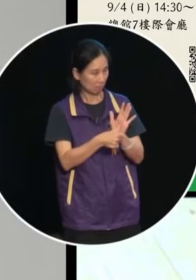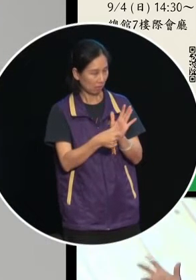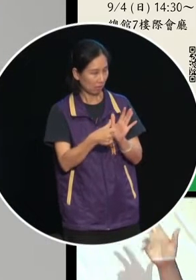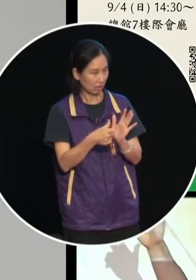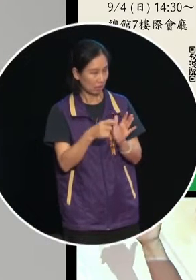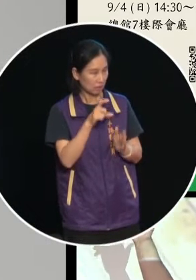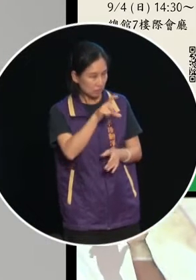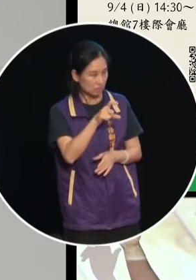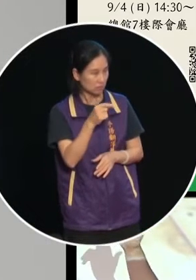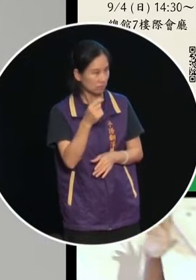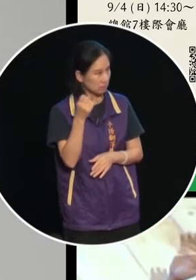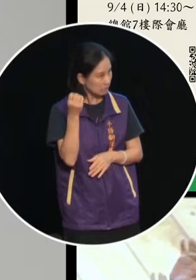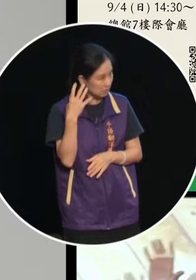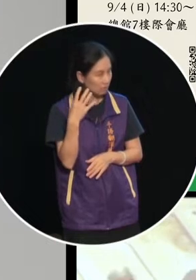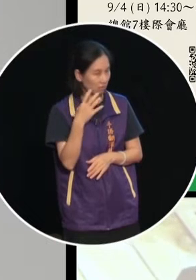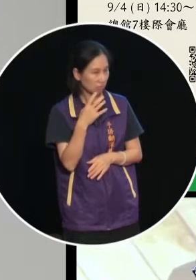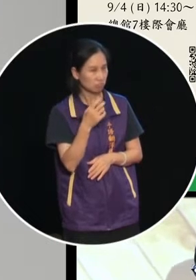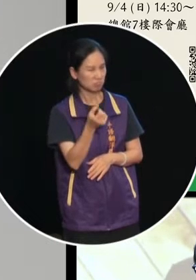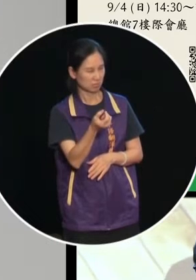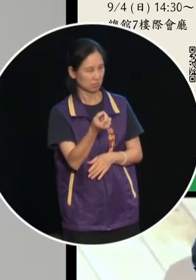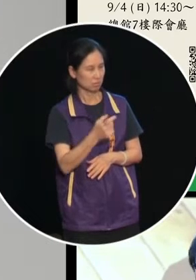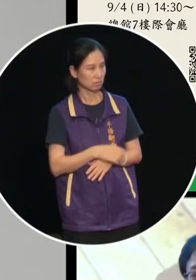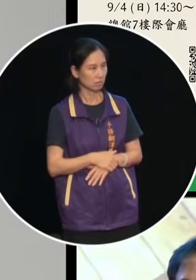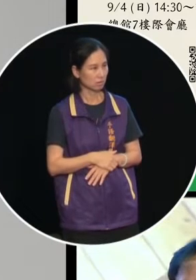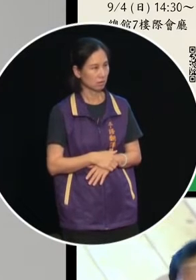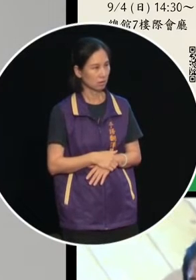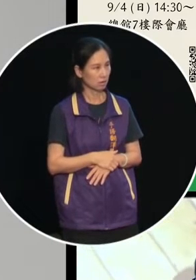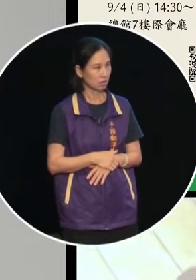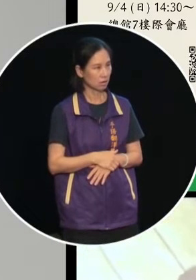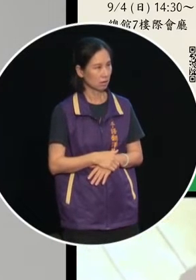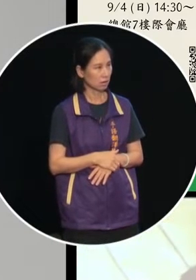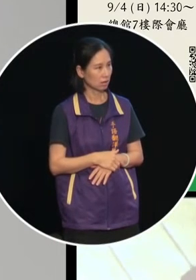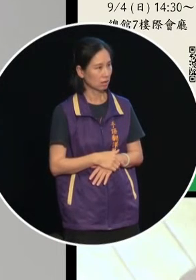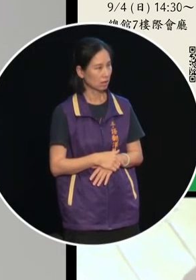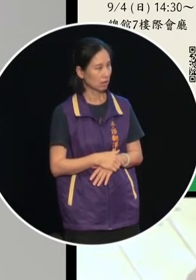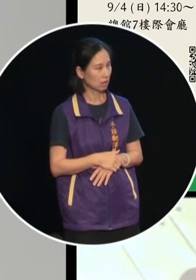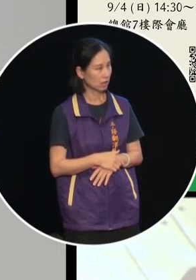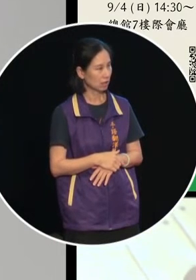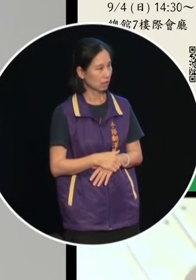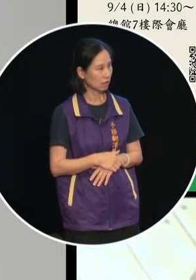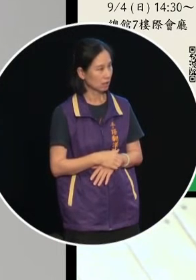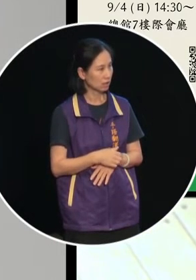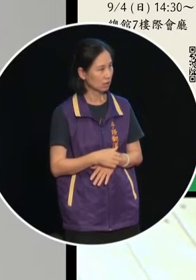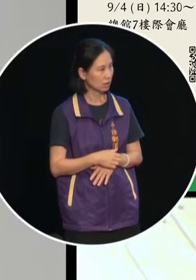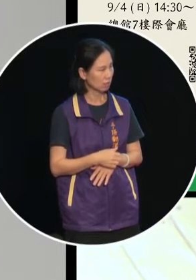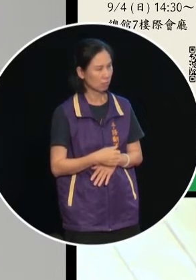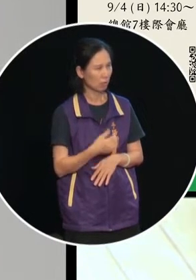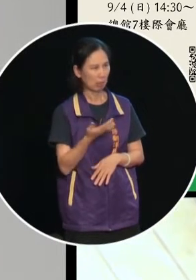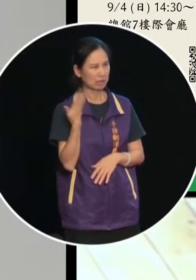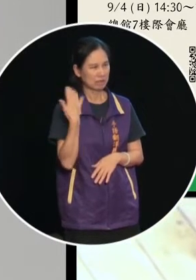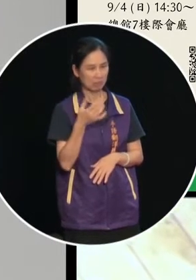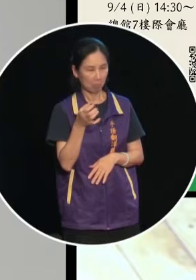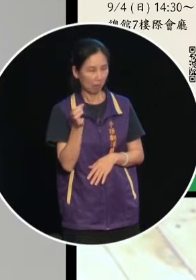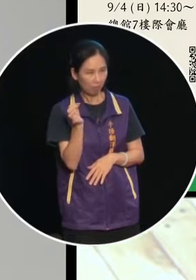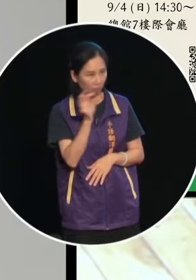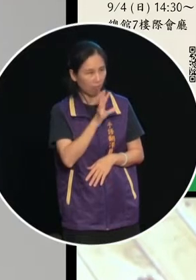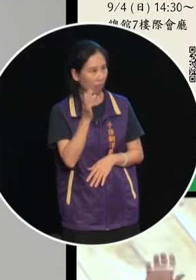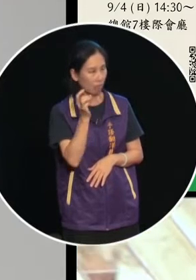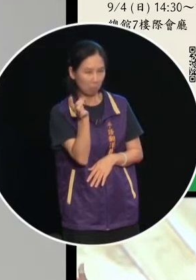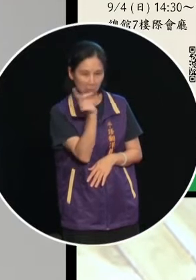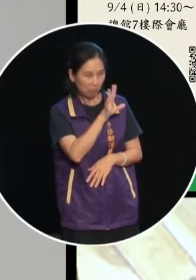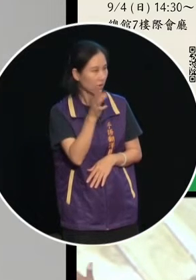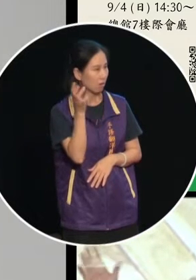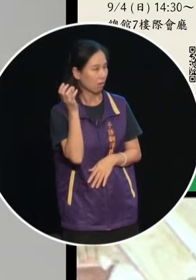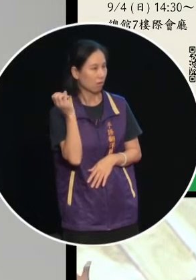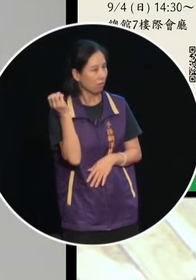之前这个被遗忘台湾时代都是中日友好，台湾友好没有听说过。那慢慢慢慢的，然后